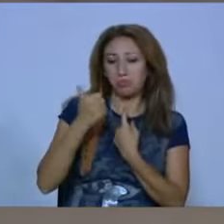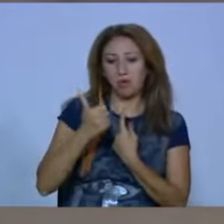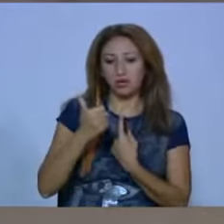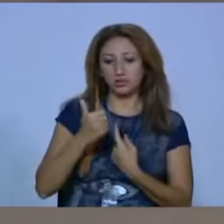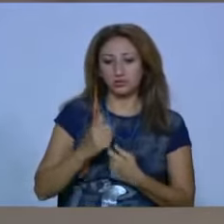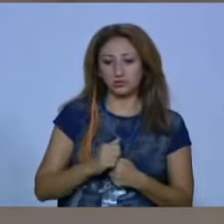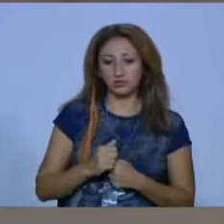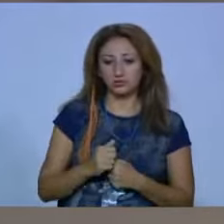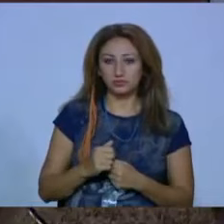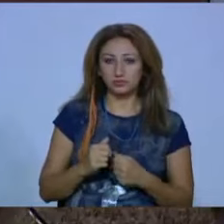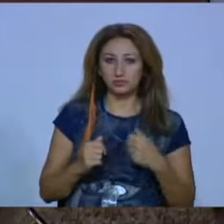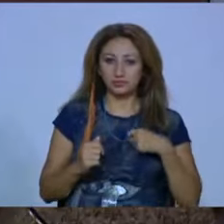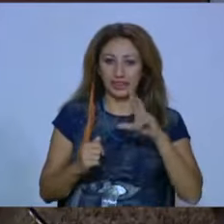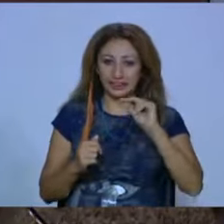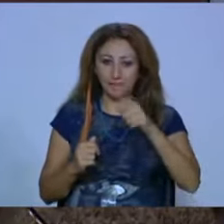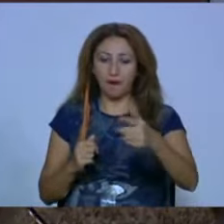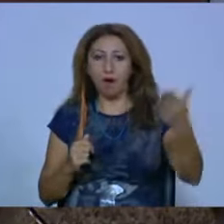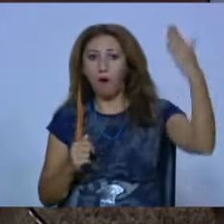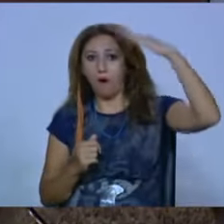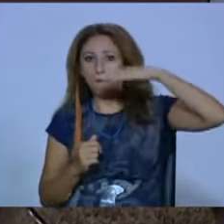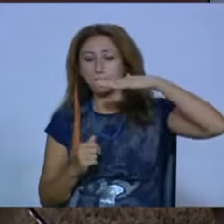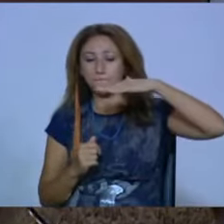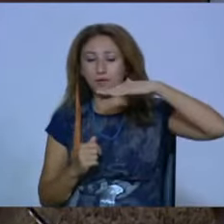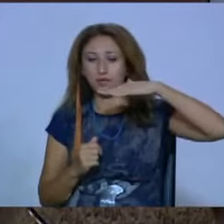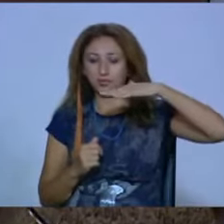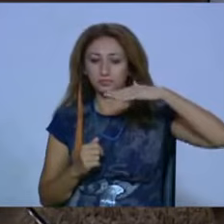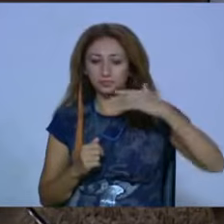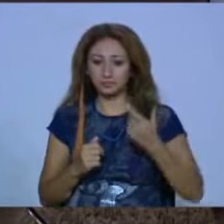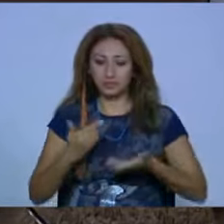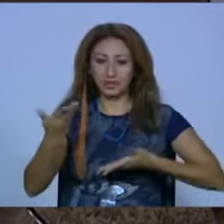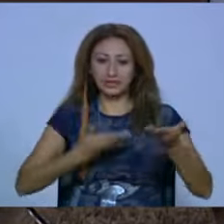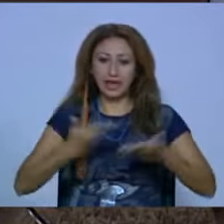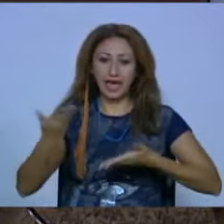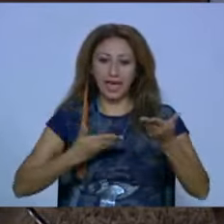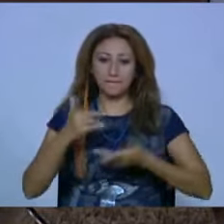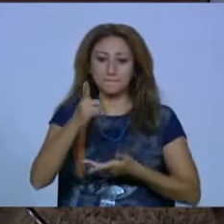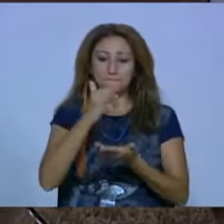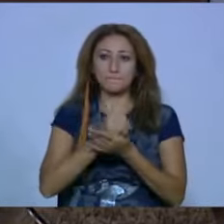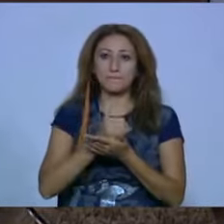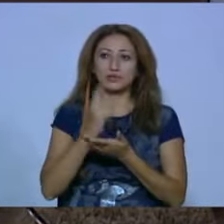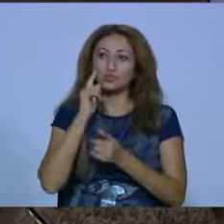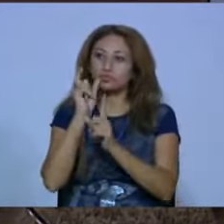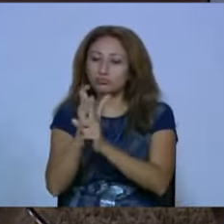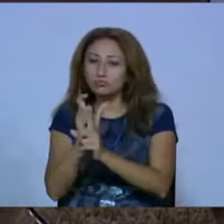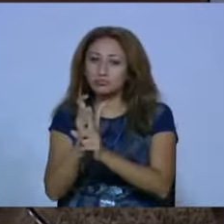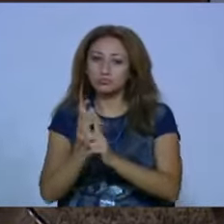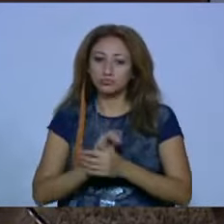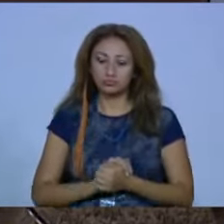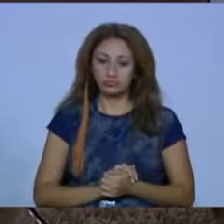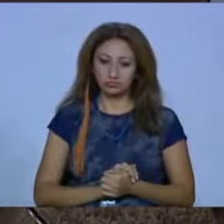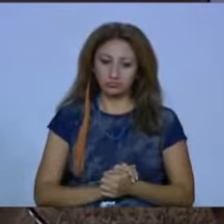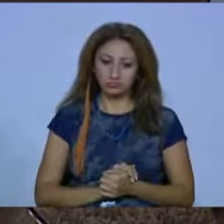ان انا اكبر منه سنا، ويتعامل معايا ان انا المسؤول عنه.